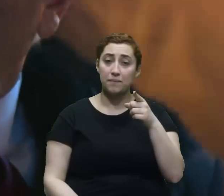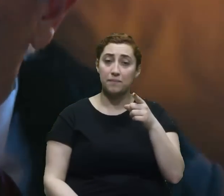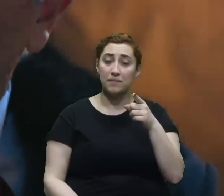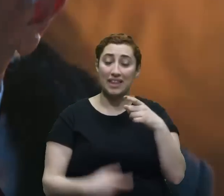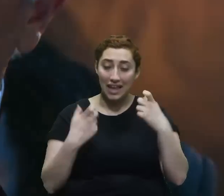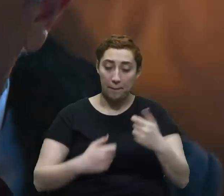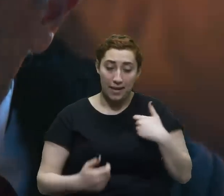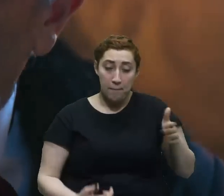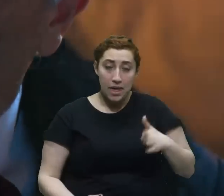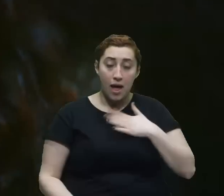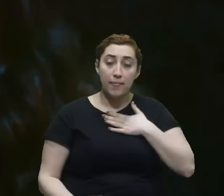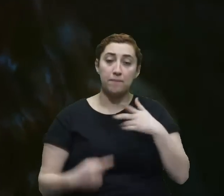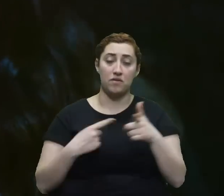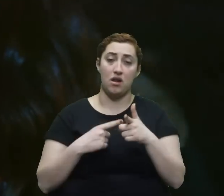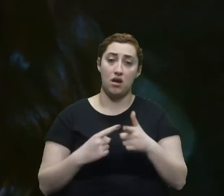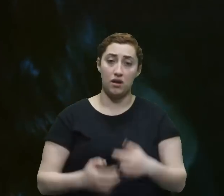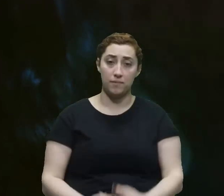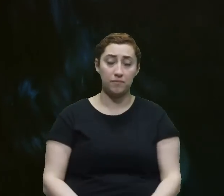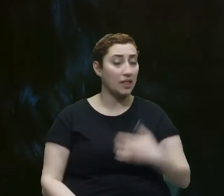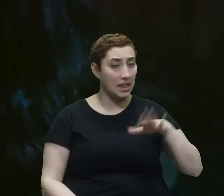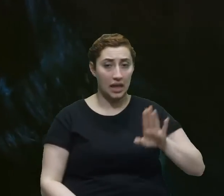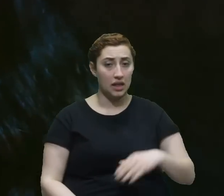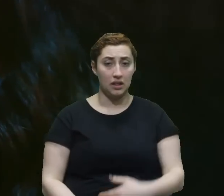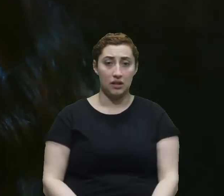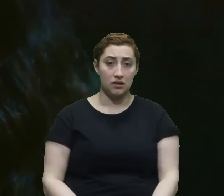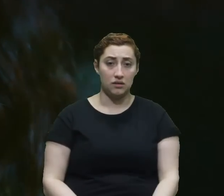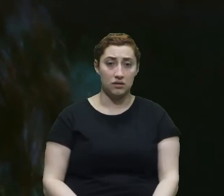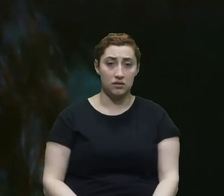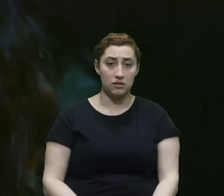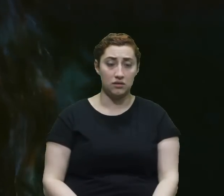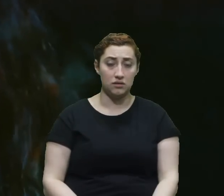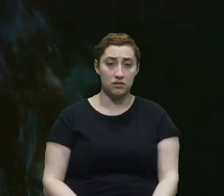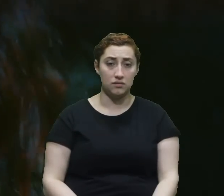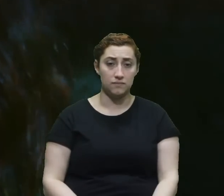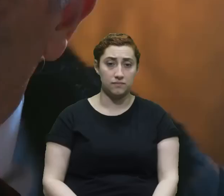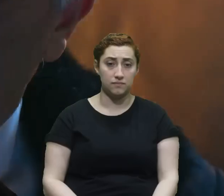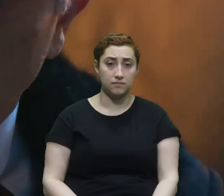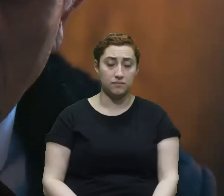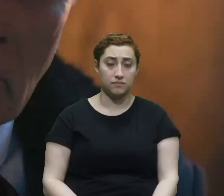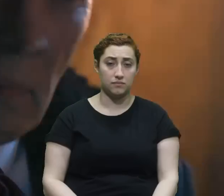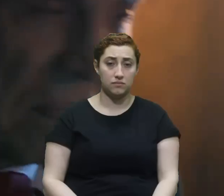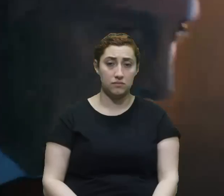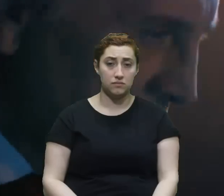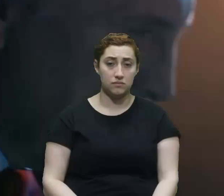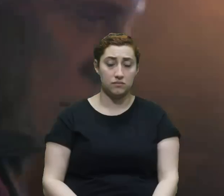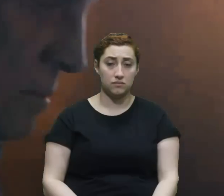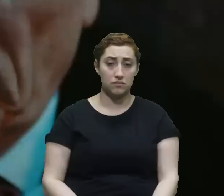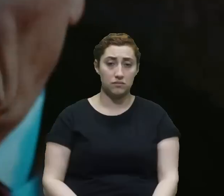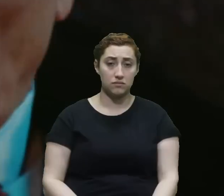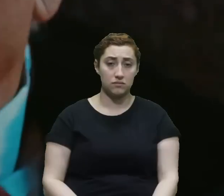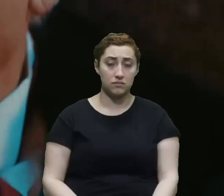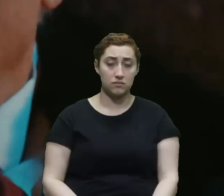Farah uzaklaştı. Benim yanım Farah. Değil. Yüce Efendi bakışlarını önüne çevirdi.